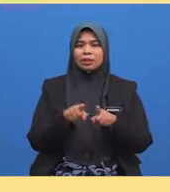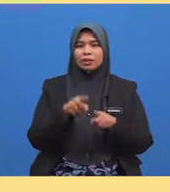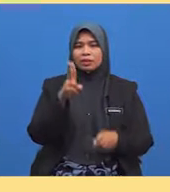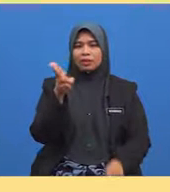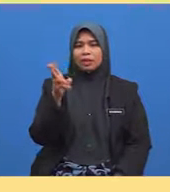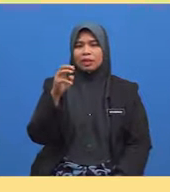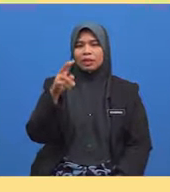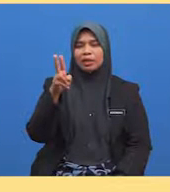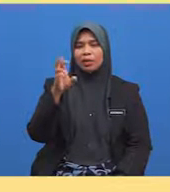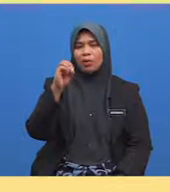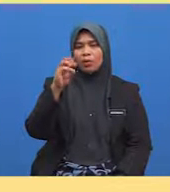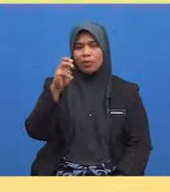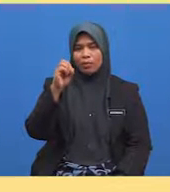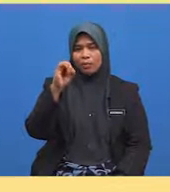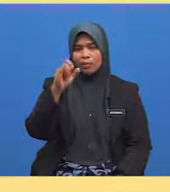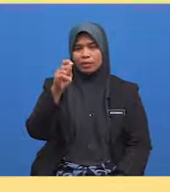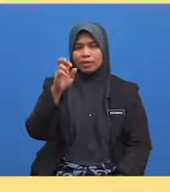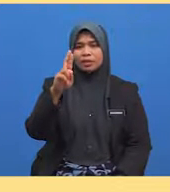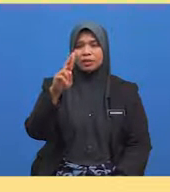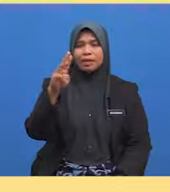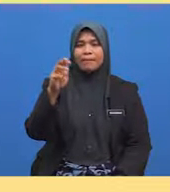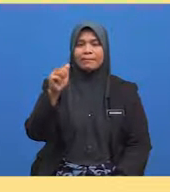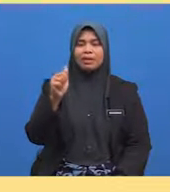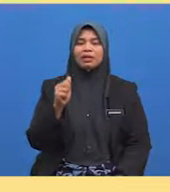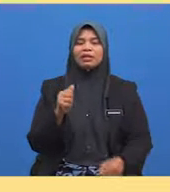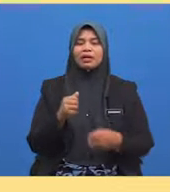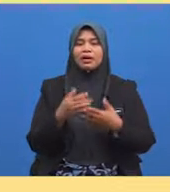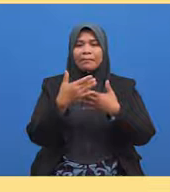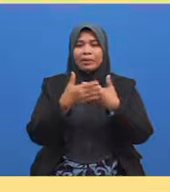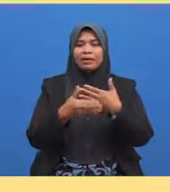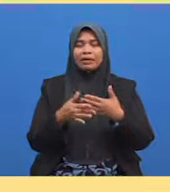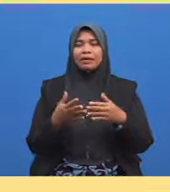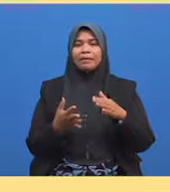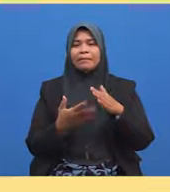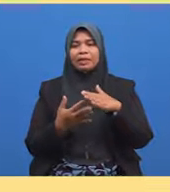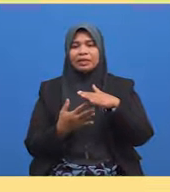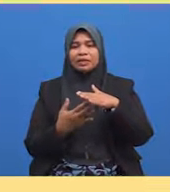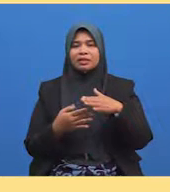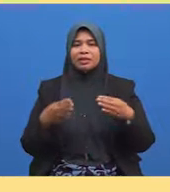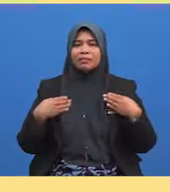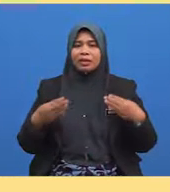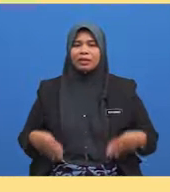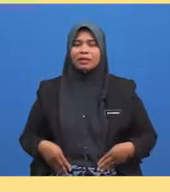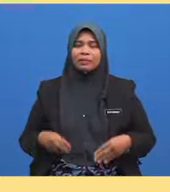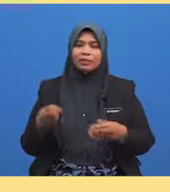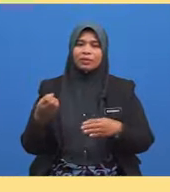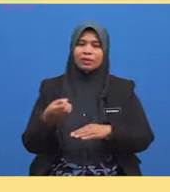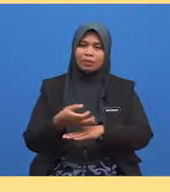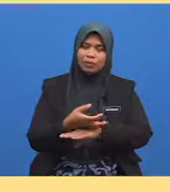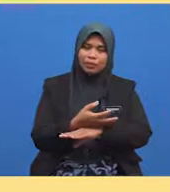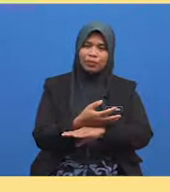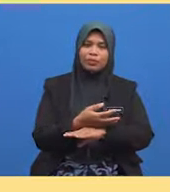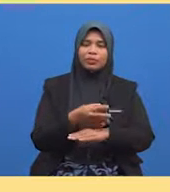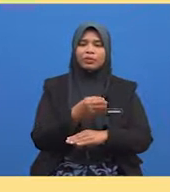iaitu homoiotherma atau berdarah panas. Haiwan mamalia badannya juga